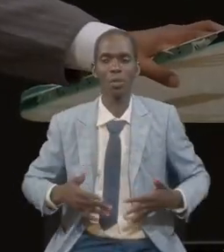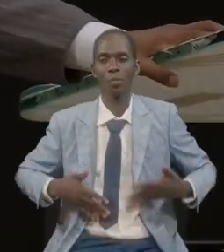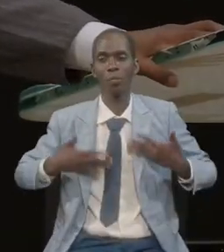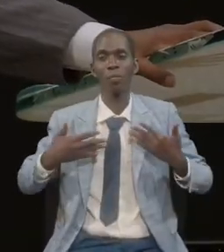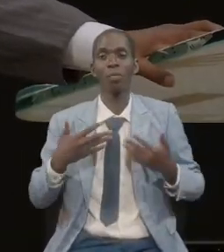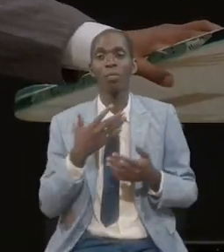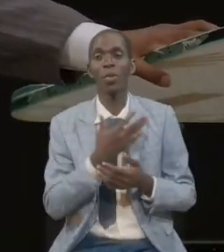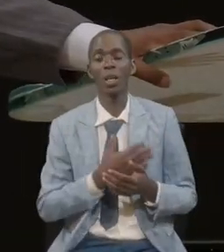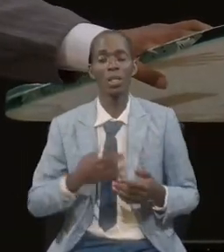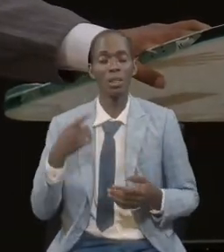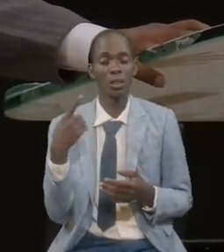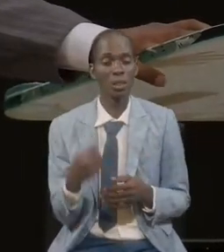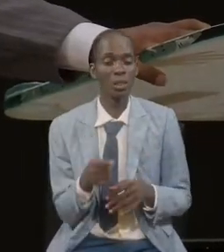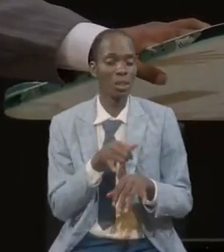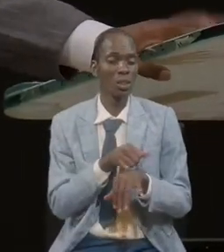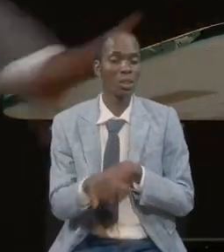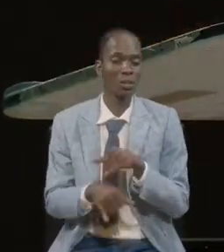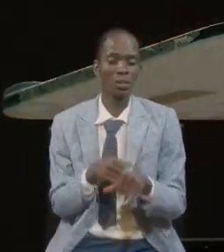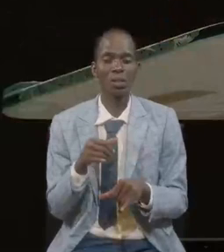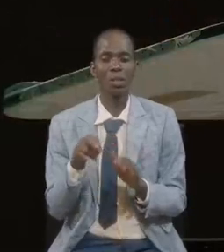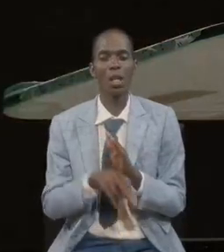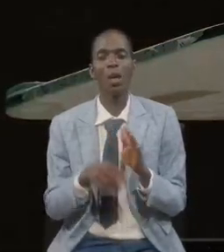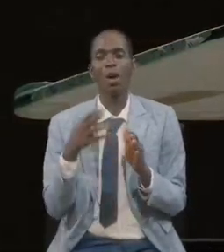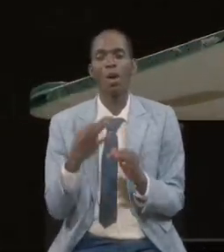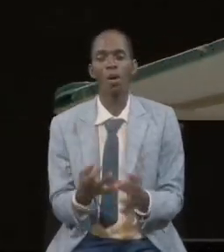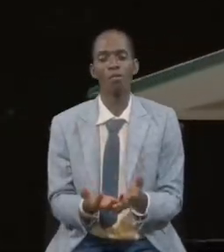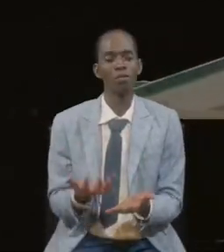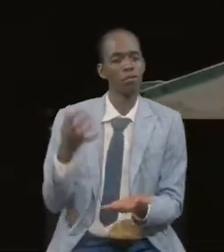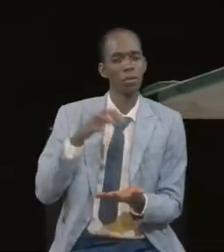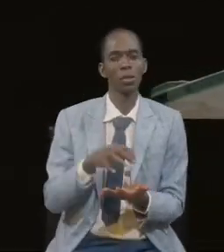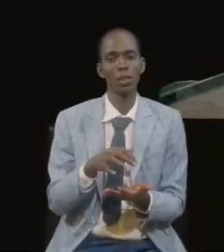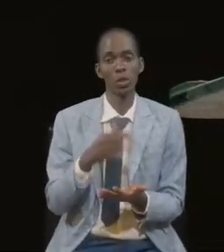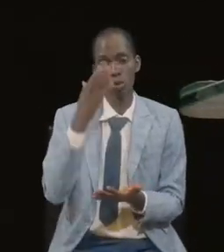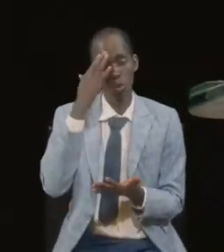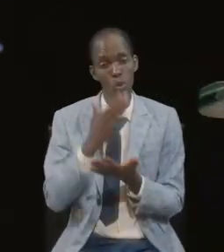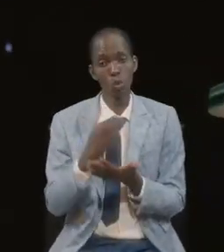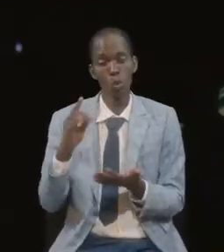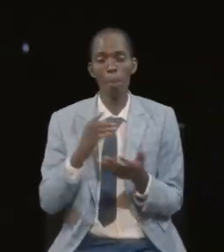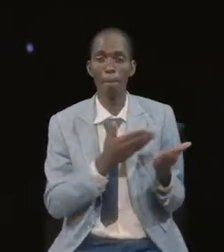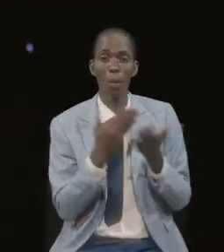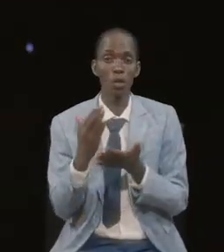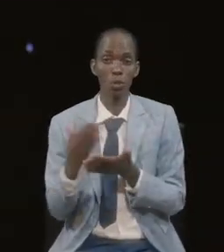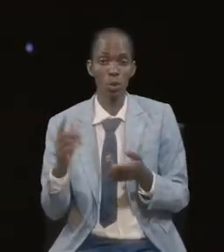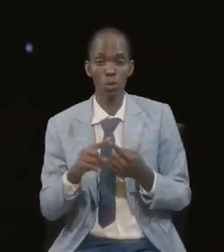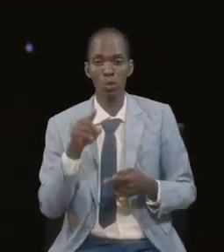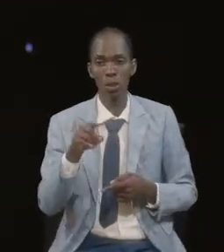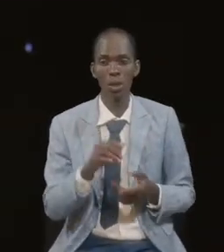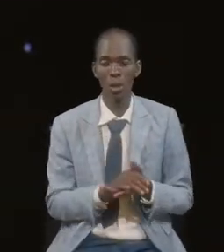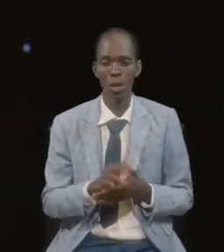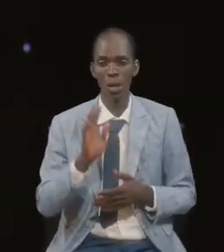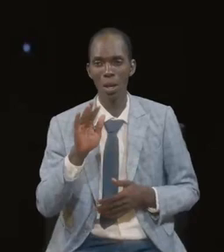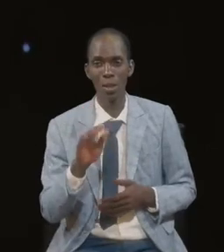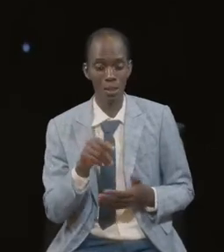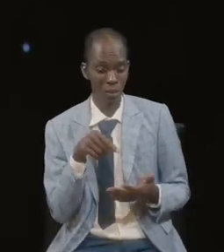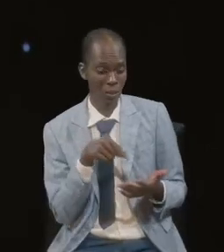et les séductions des richesses. Ouais, quelqu'un apporte quelque chose à eux que